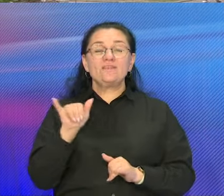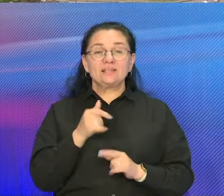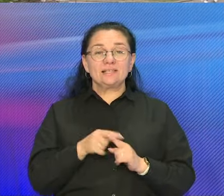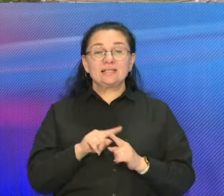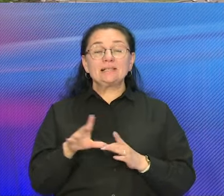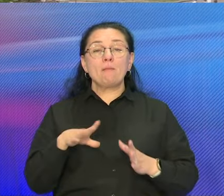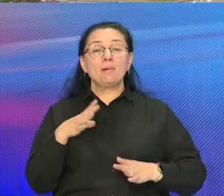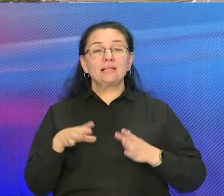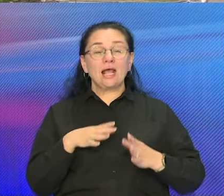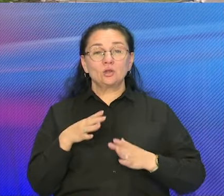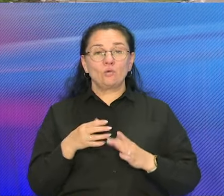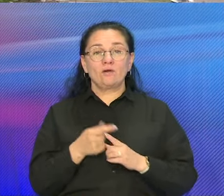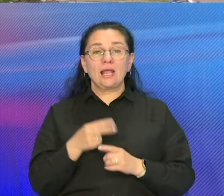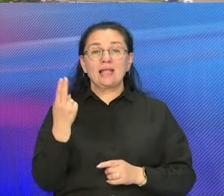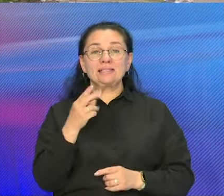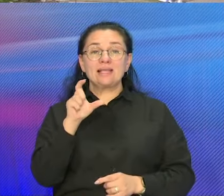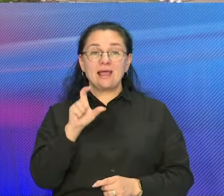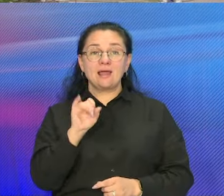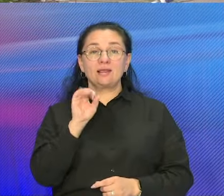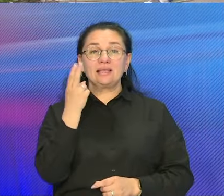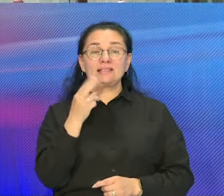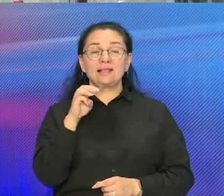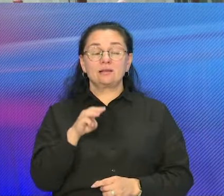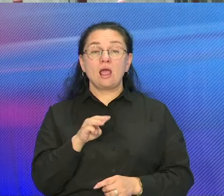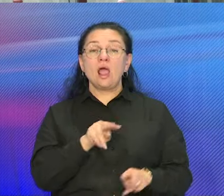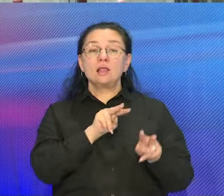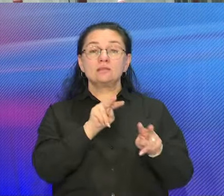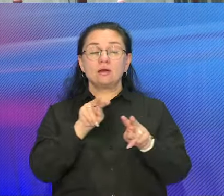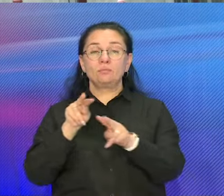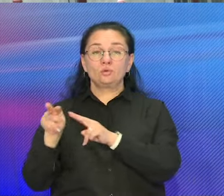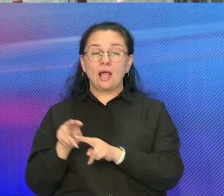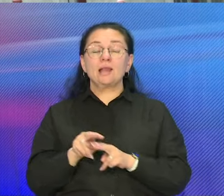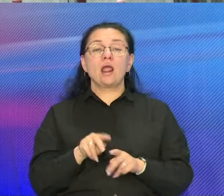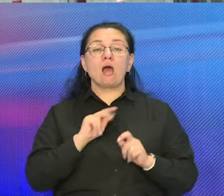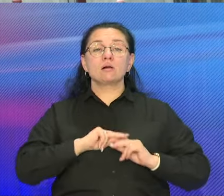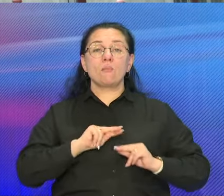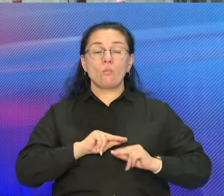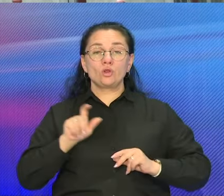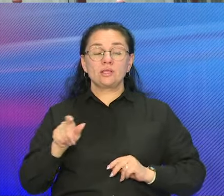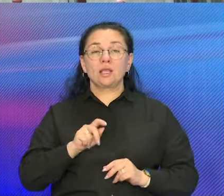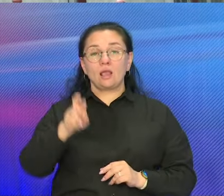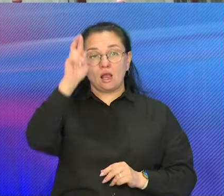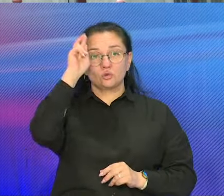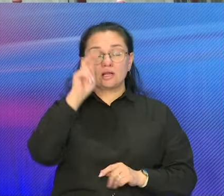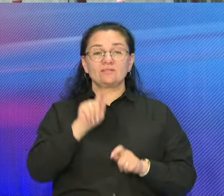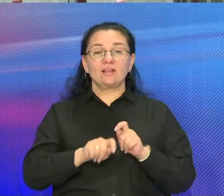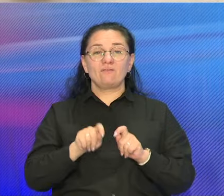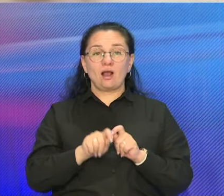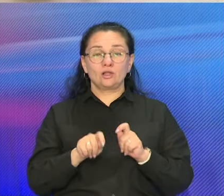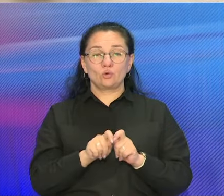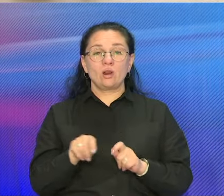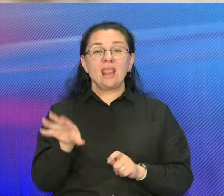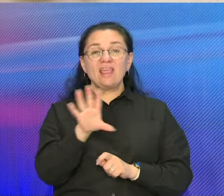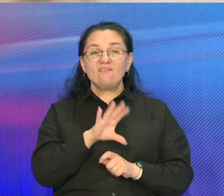подрыхтовкой ходом CE и CT сачылі супрасовники Дзержконтролю Яны працывали в уседній испытау и во